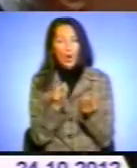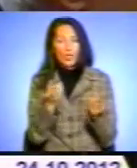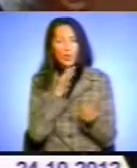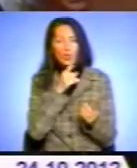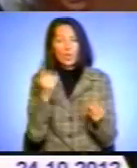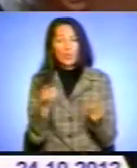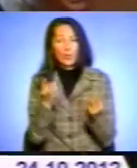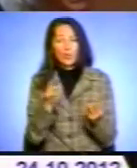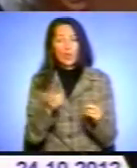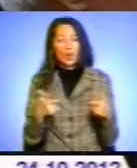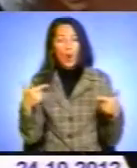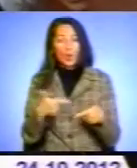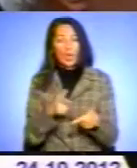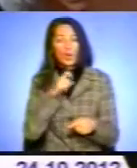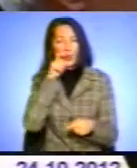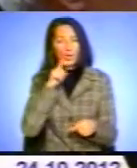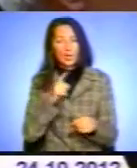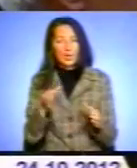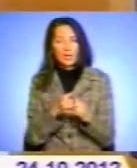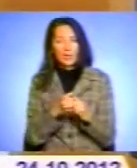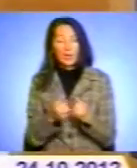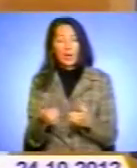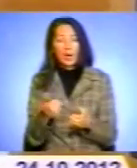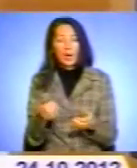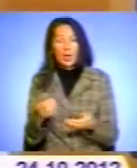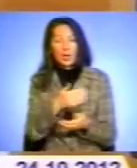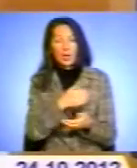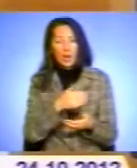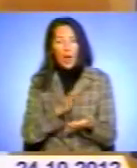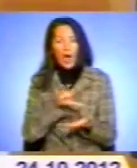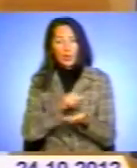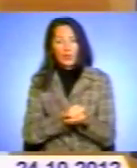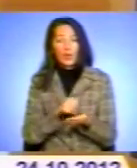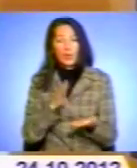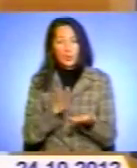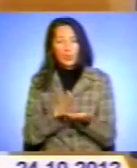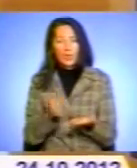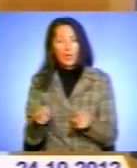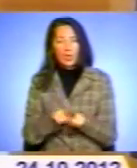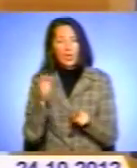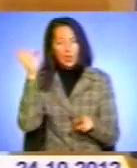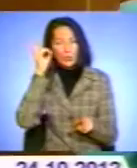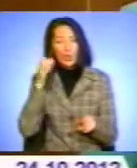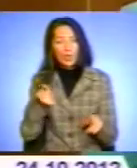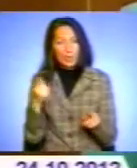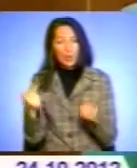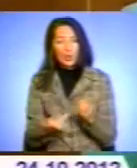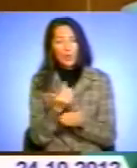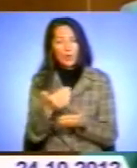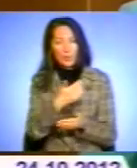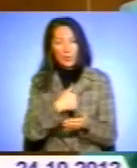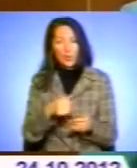орендувала приміщення. Але спогади знову зібрали. Цього ж року спілці допомогли видати книгу «З надією в очах». В цій